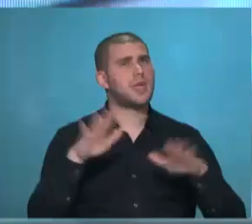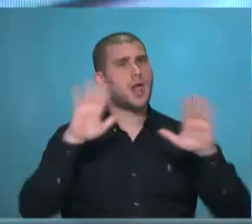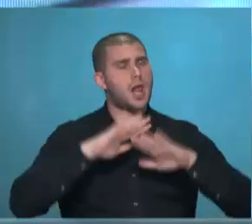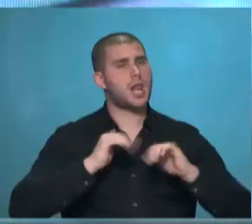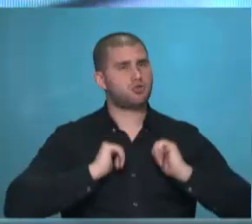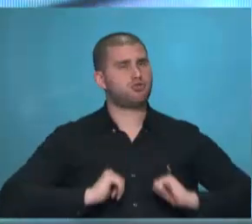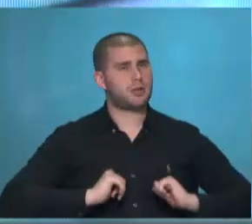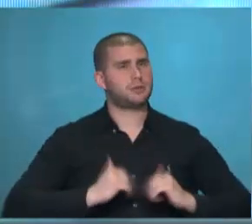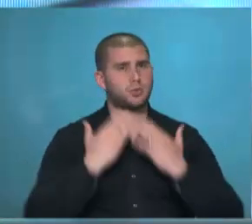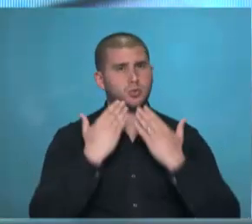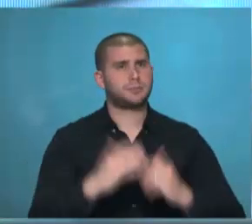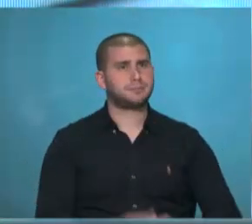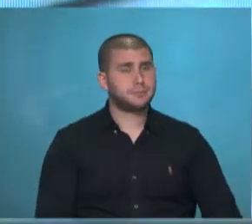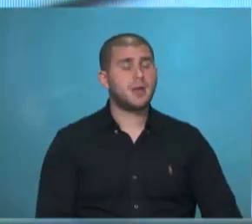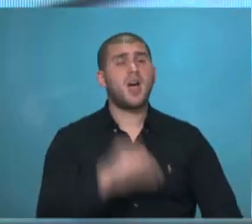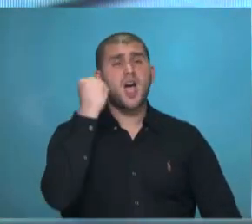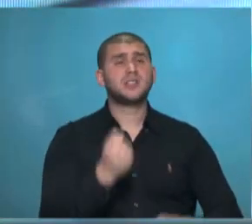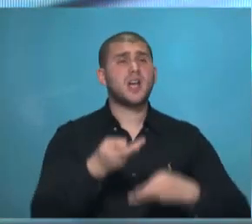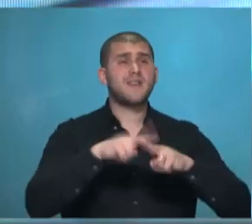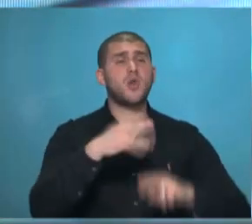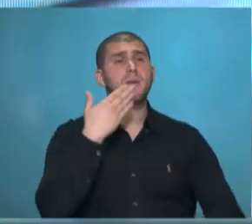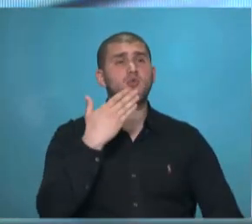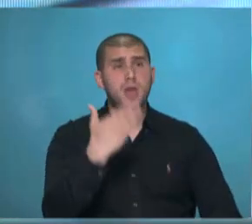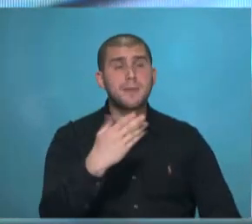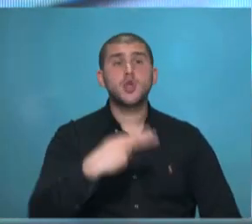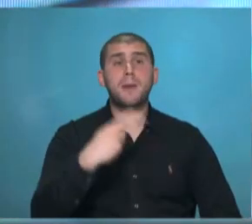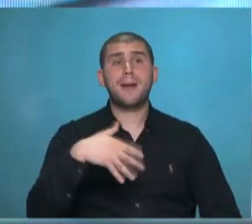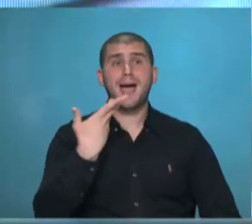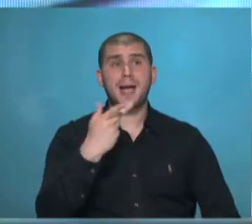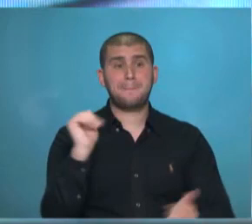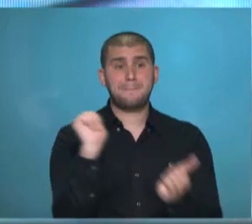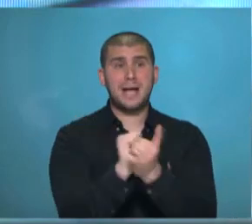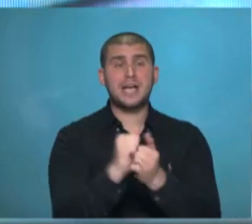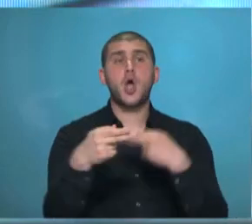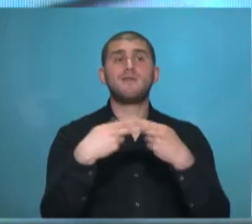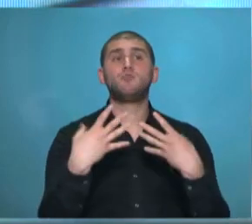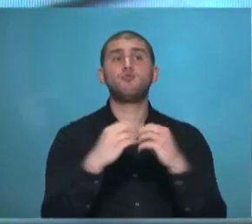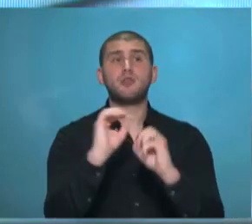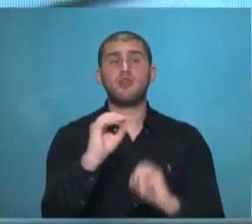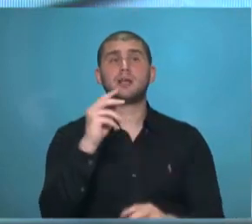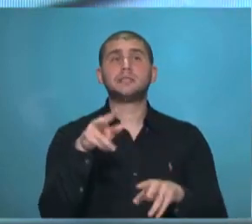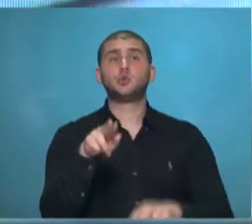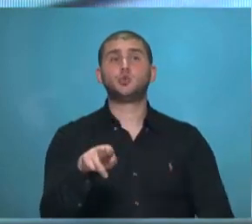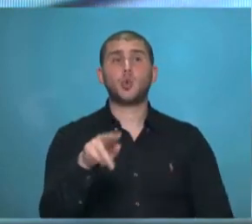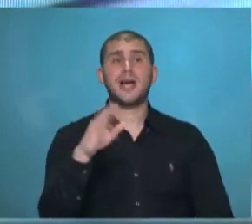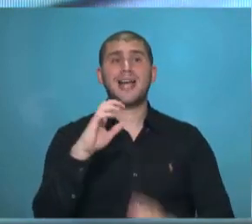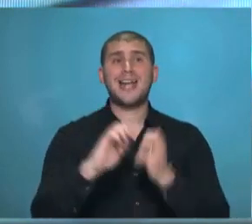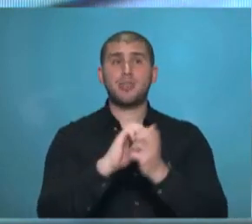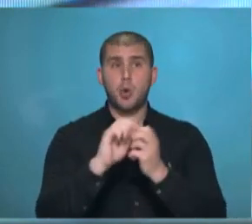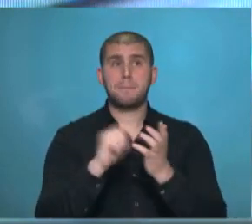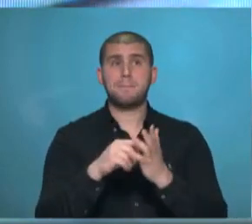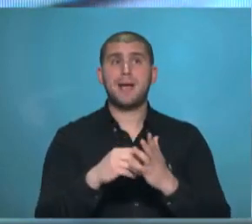איציק. הרצח הכפול בירושלים, יומיים לאחר מעצר קרובי משפחתם של בני הזוג כדורי בחשד